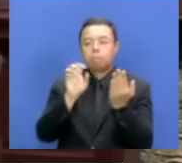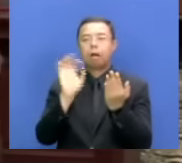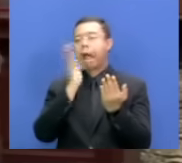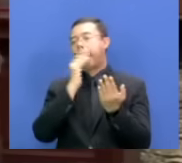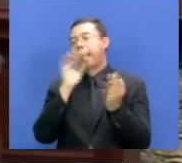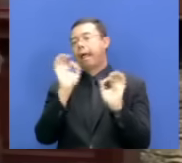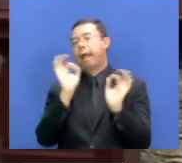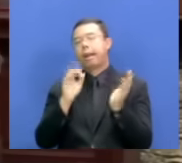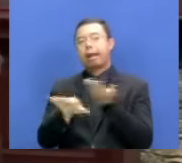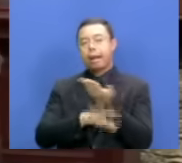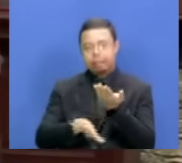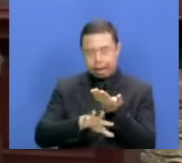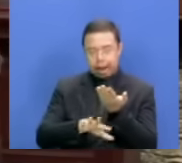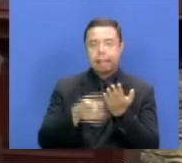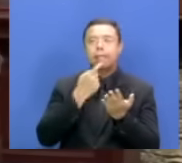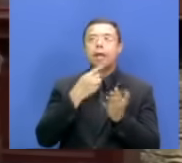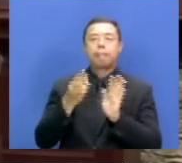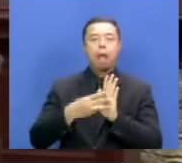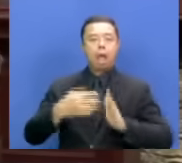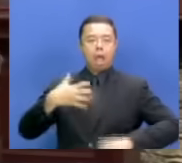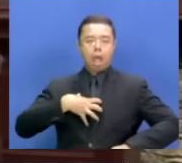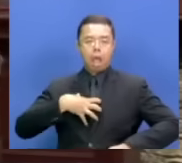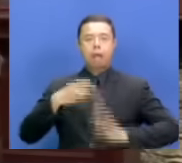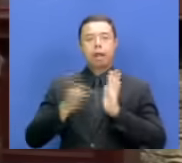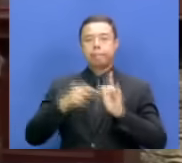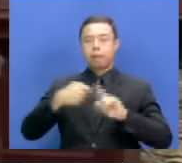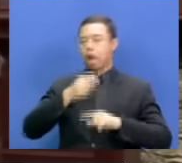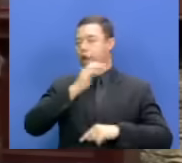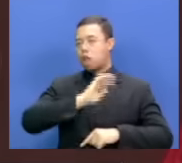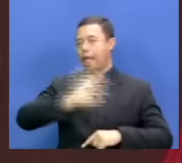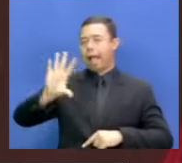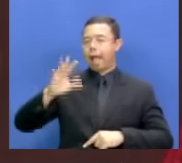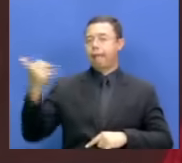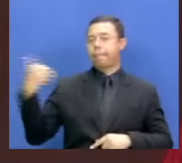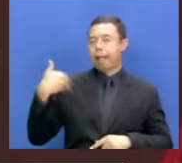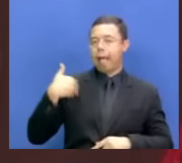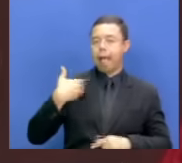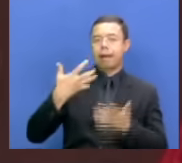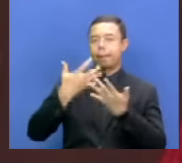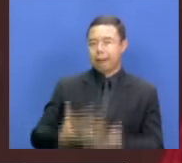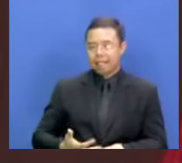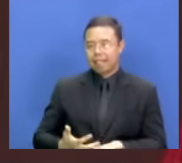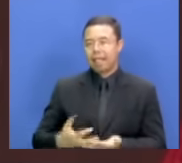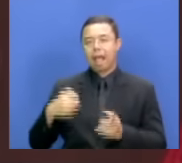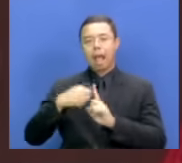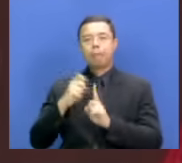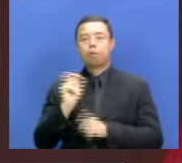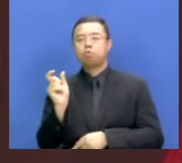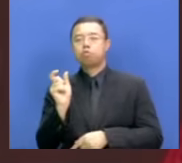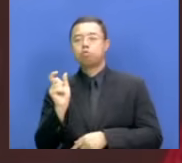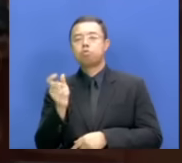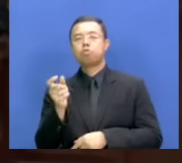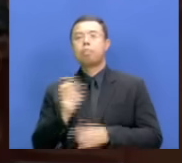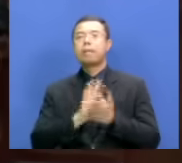dalam Awar putusannya soal kewenangan Mahkamah Konstitusi MK juga menolak Eksepsi atau keberatan pihak KPU sebagai